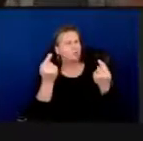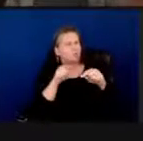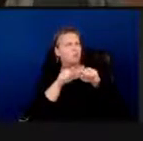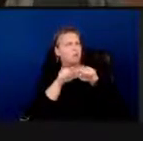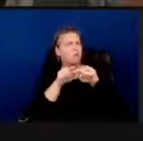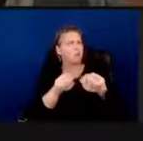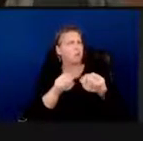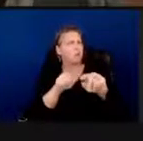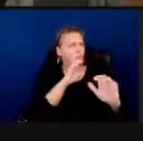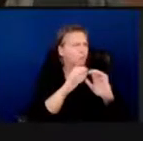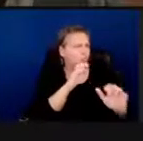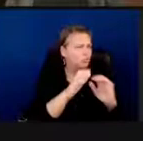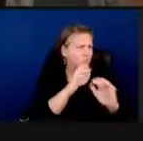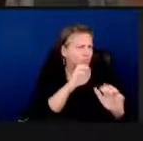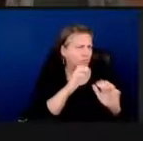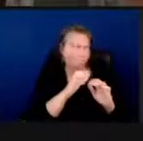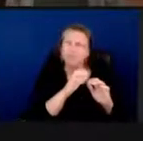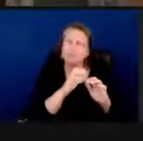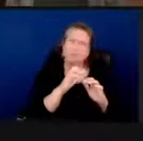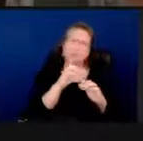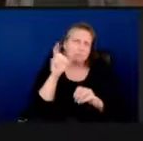tunapoingia katika mwaka wa